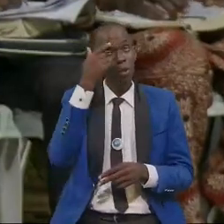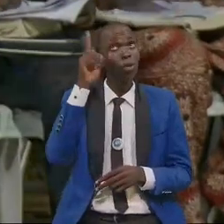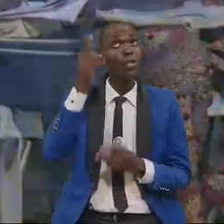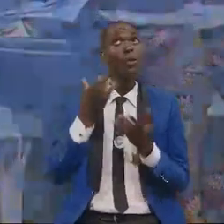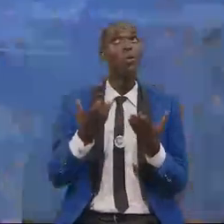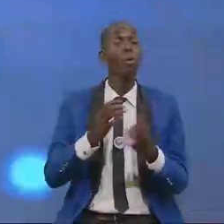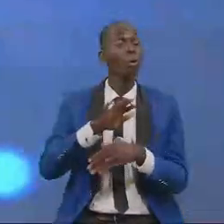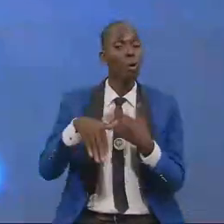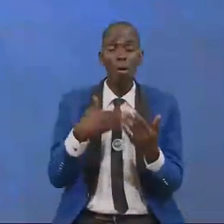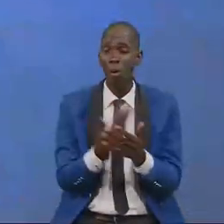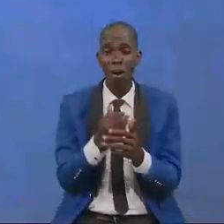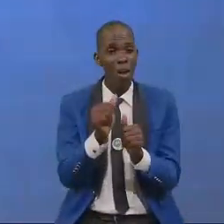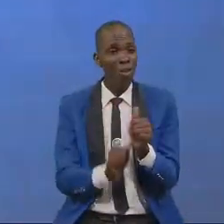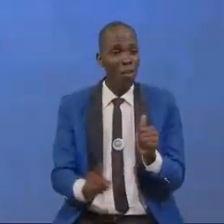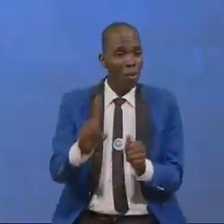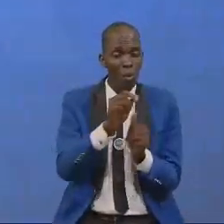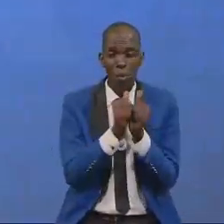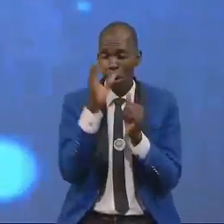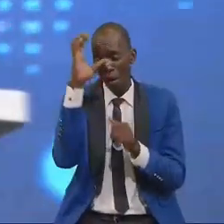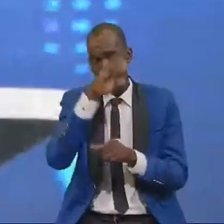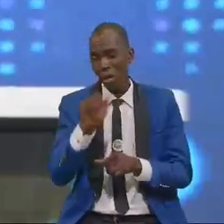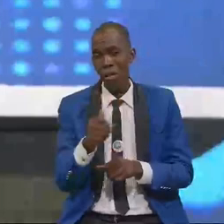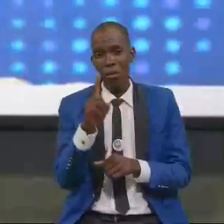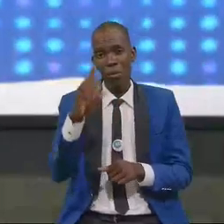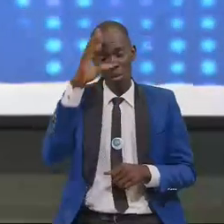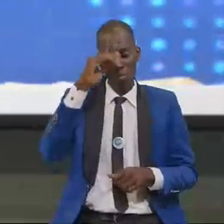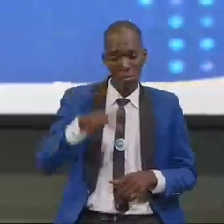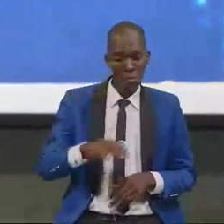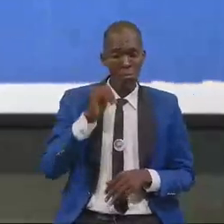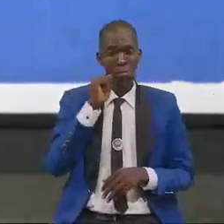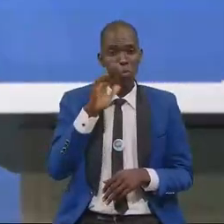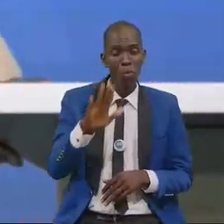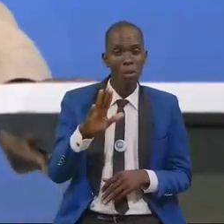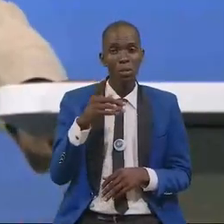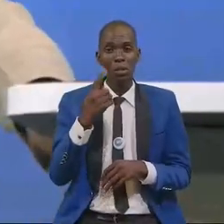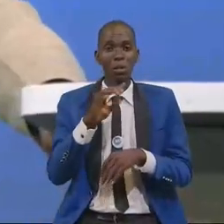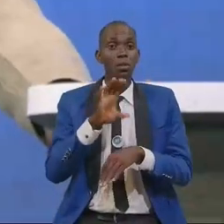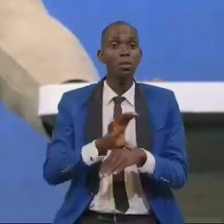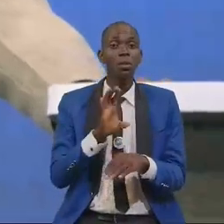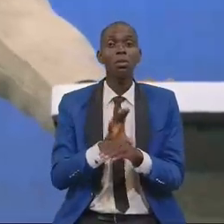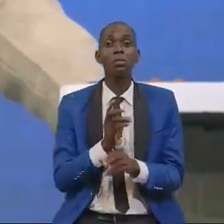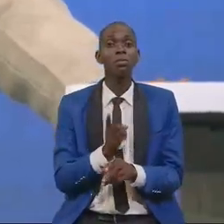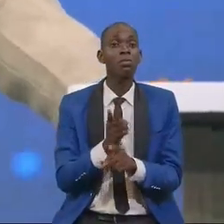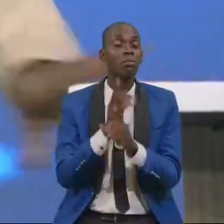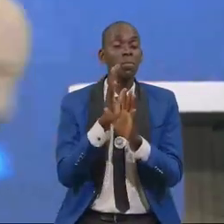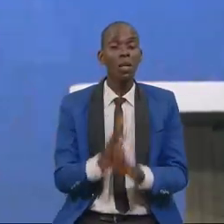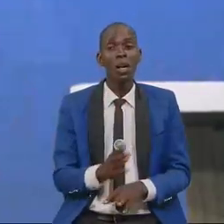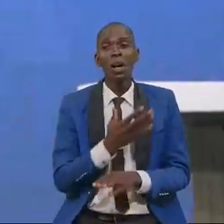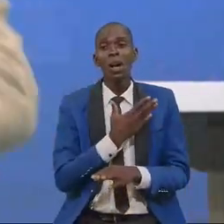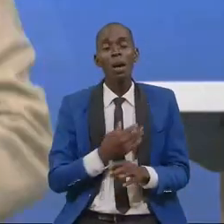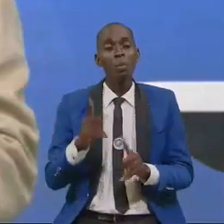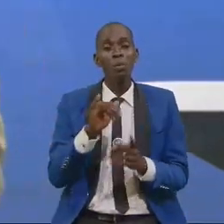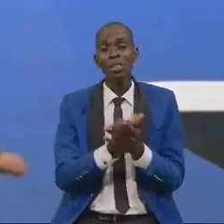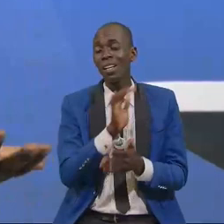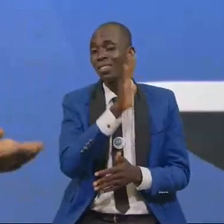tout le monde sans exception les garçons les filles les hommes les femmes ceux qui vont à l'église et ceux qui n'ont jamais